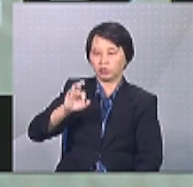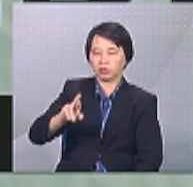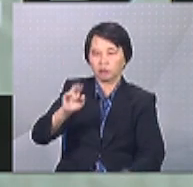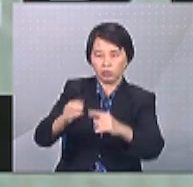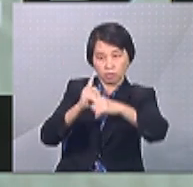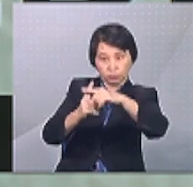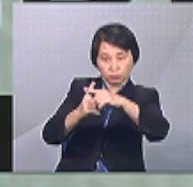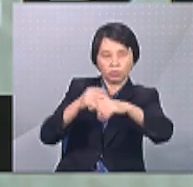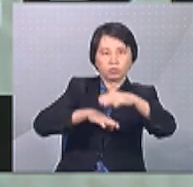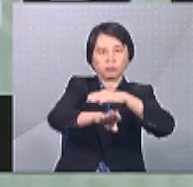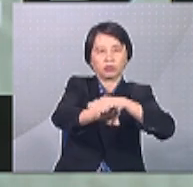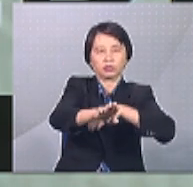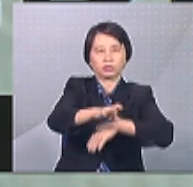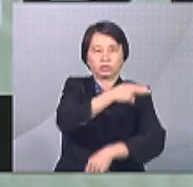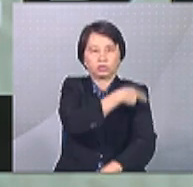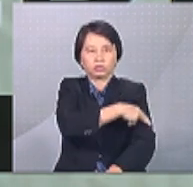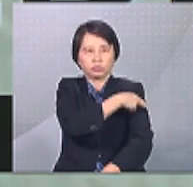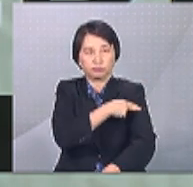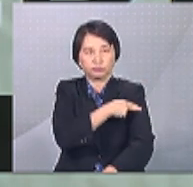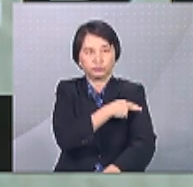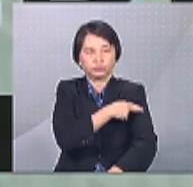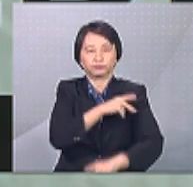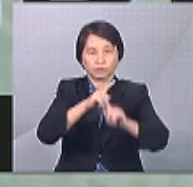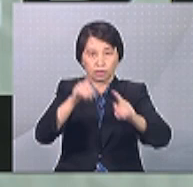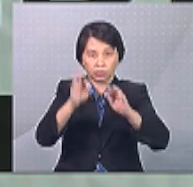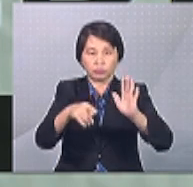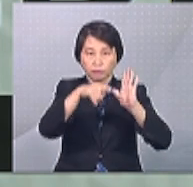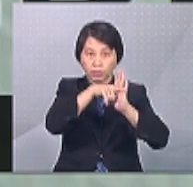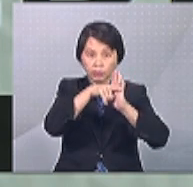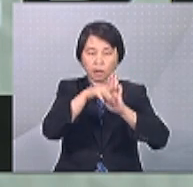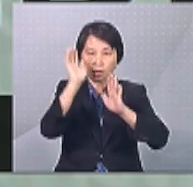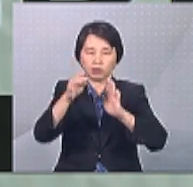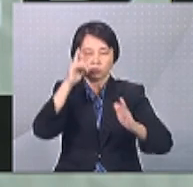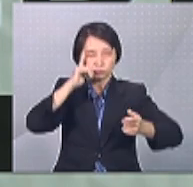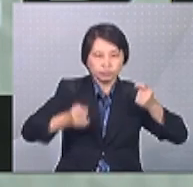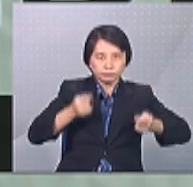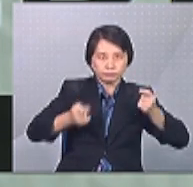kita akan masukkan mereka ke hospital. Tapi kalau negatif, baru kita akan pertimbangkan.